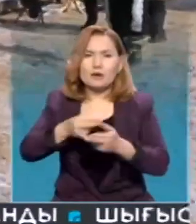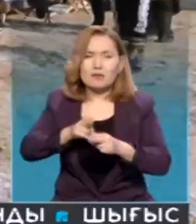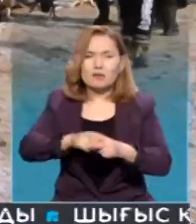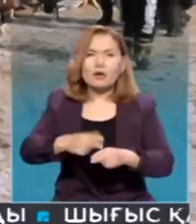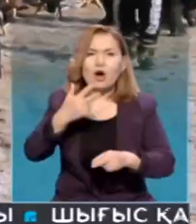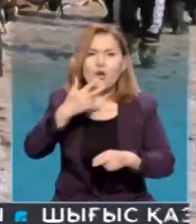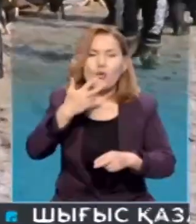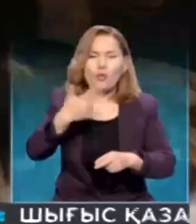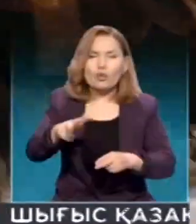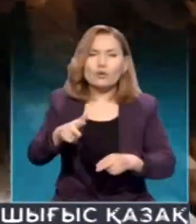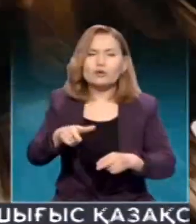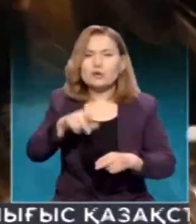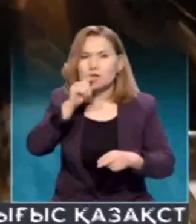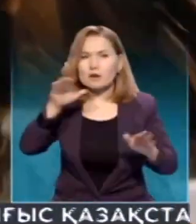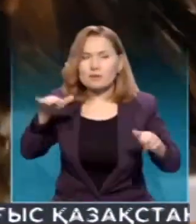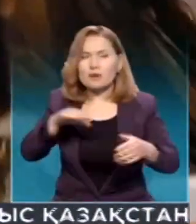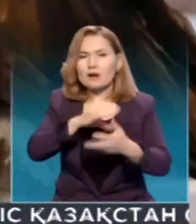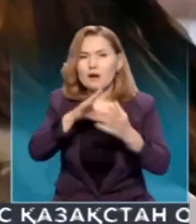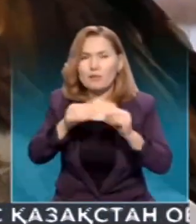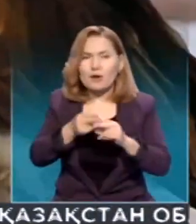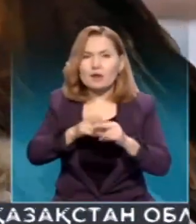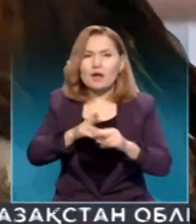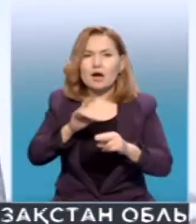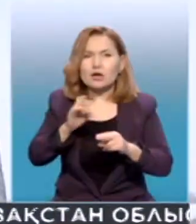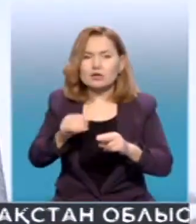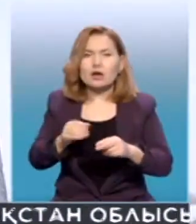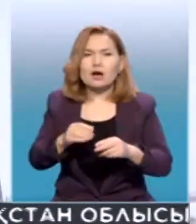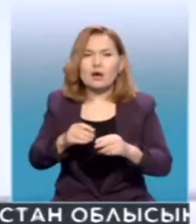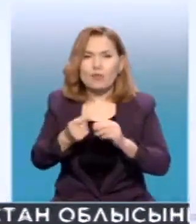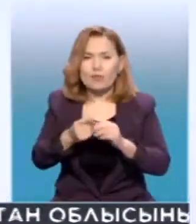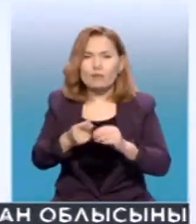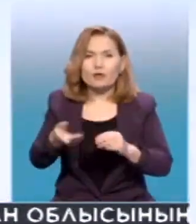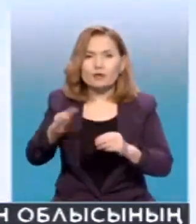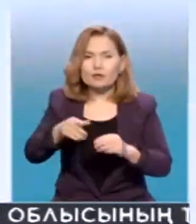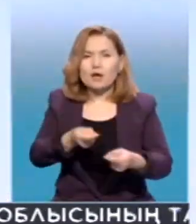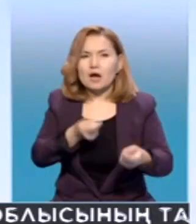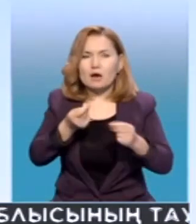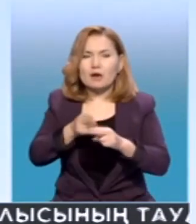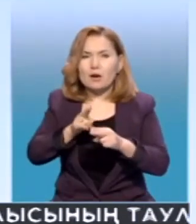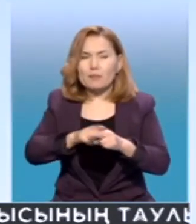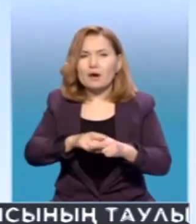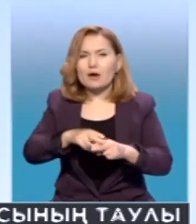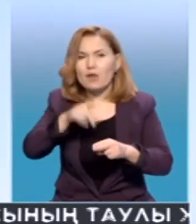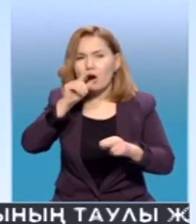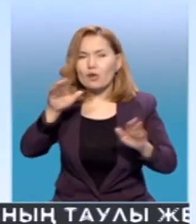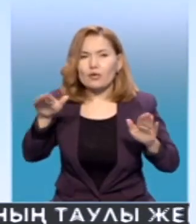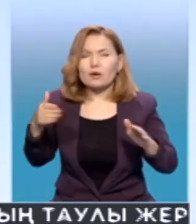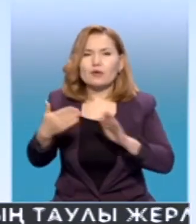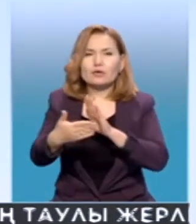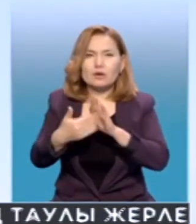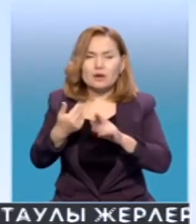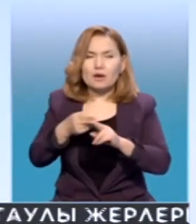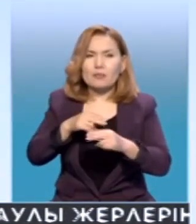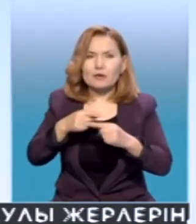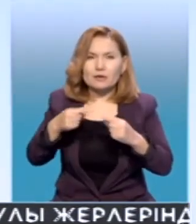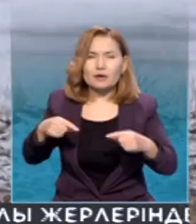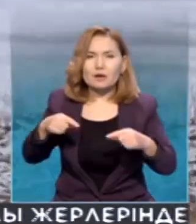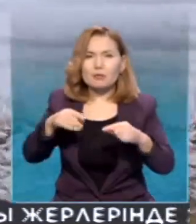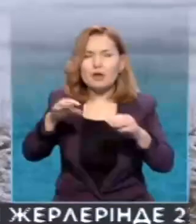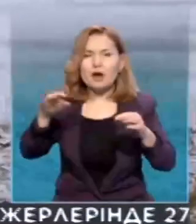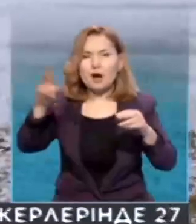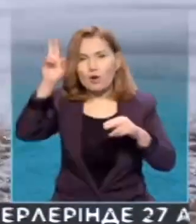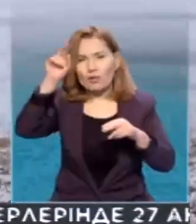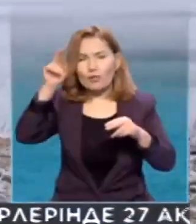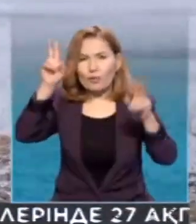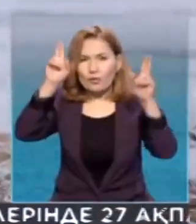30 бүркіт, 10 ителгі, 11 қаршыға жарыс жолына қосылды. Бәсекеде құсты қолға шақыру, шырғаға, кептерге, қоянға, қорқауға салу